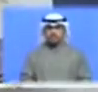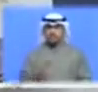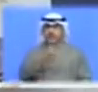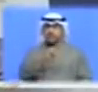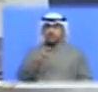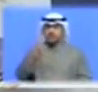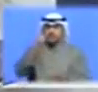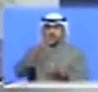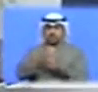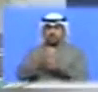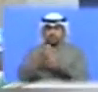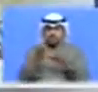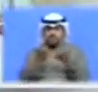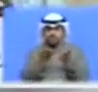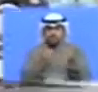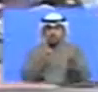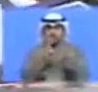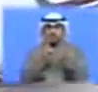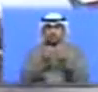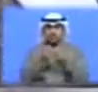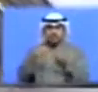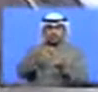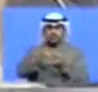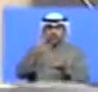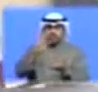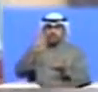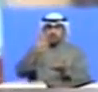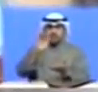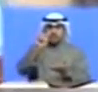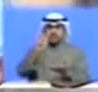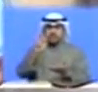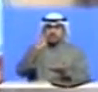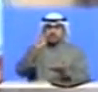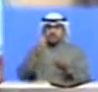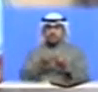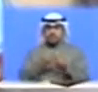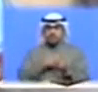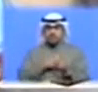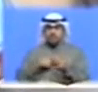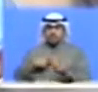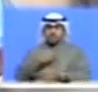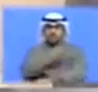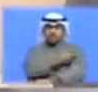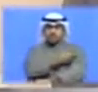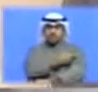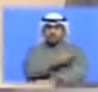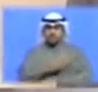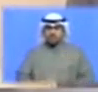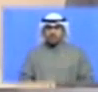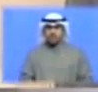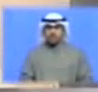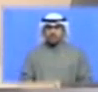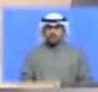كما استقبل سمو ولي العهد حفظه الله بقصر السيف اليوم معالي وزير الصحة الدكتور علي سعد العبيدي.